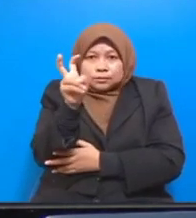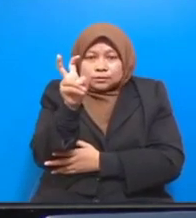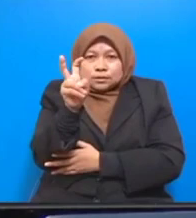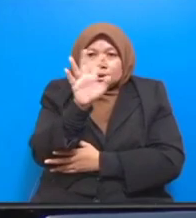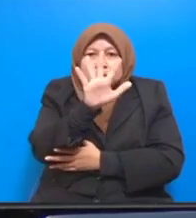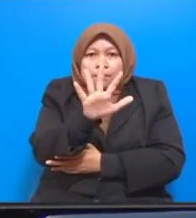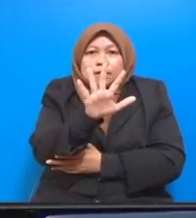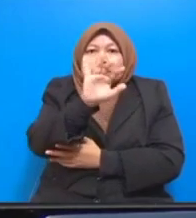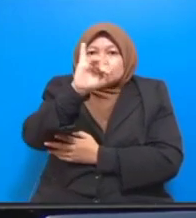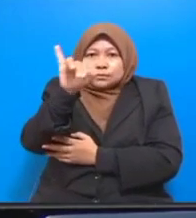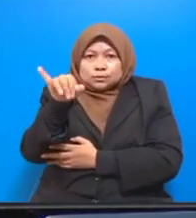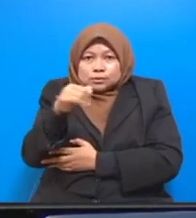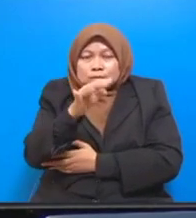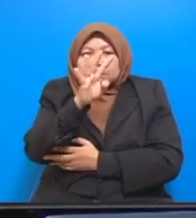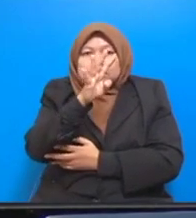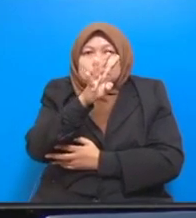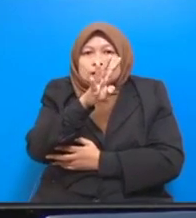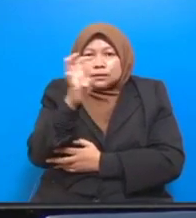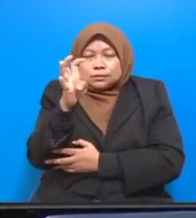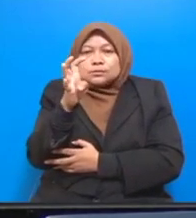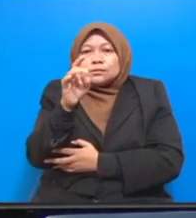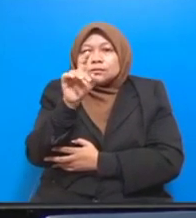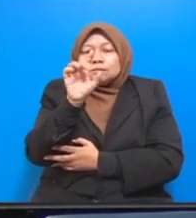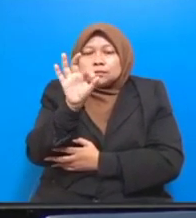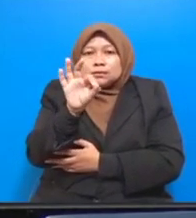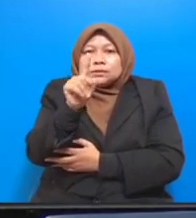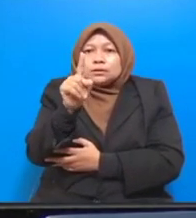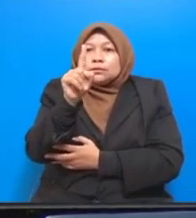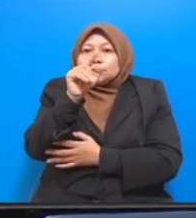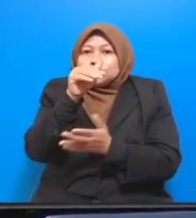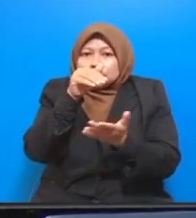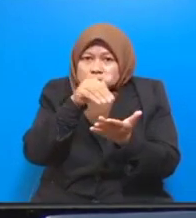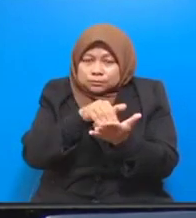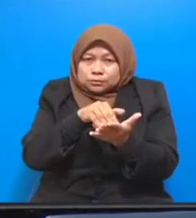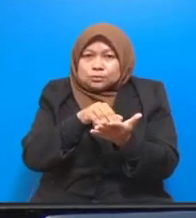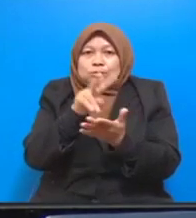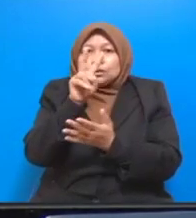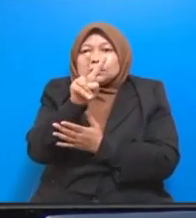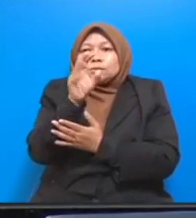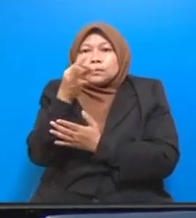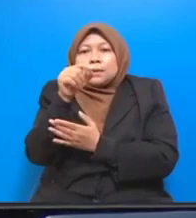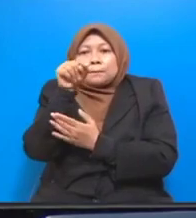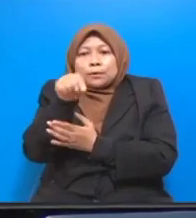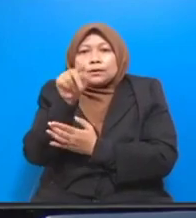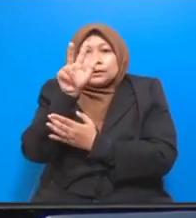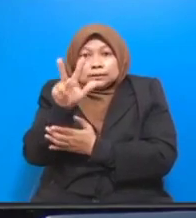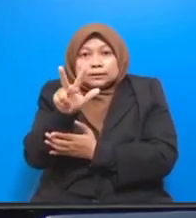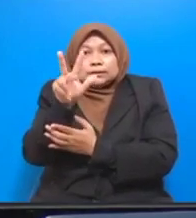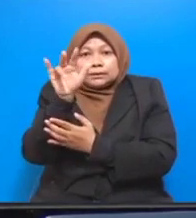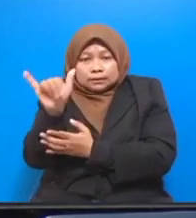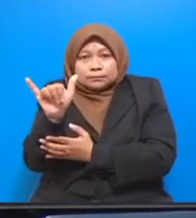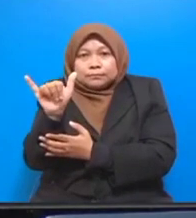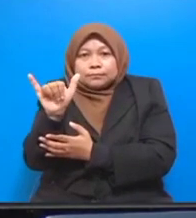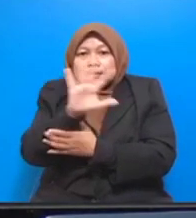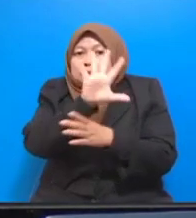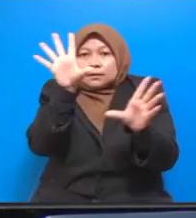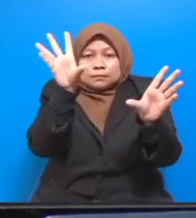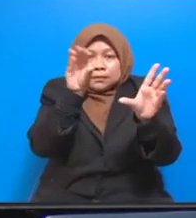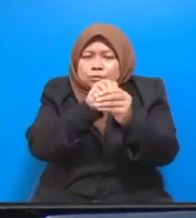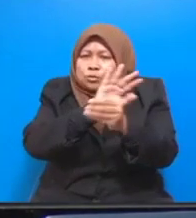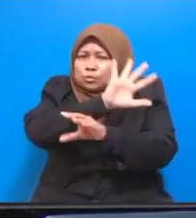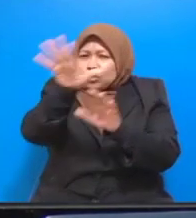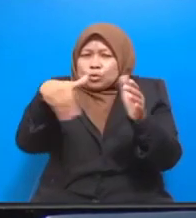205000000 490 1219 point 36 termasuk